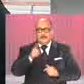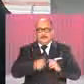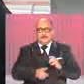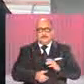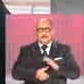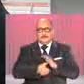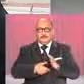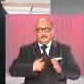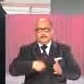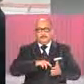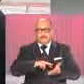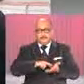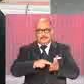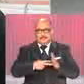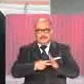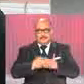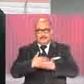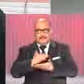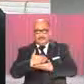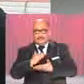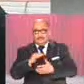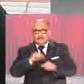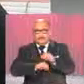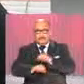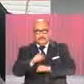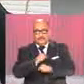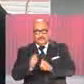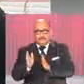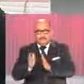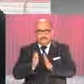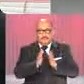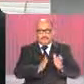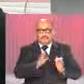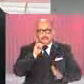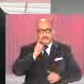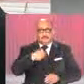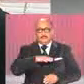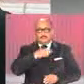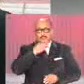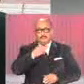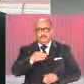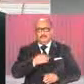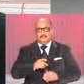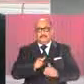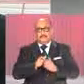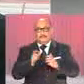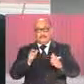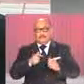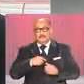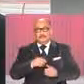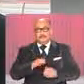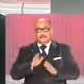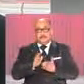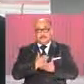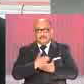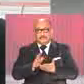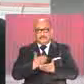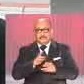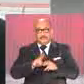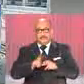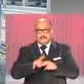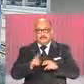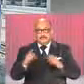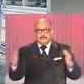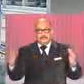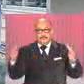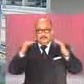مسلك خاص للسيارات ومسلك خاص للمترجلين، هما يعني في نفس الجسر. الكلفة الجملية متاعه تقريبا 7 مليون